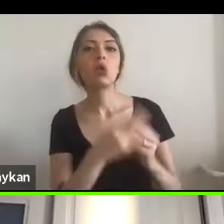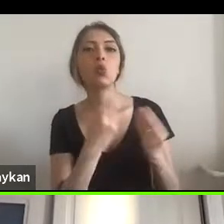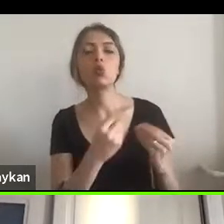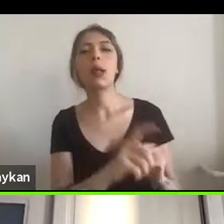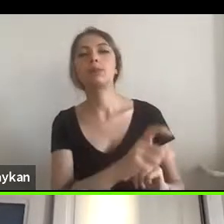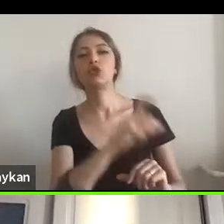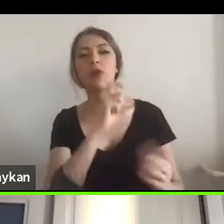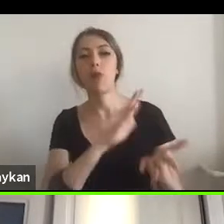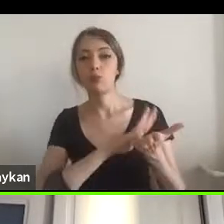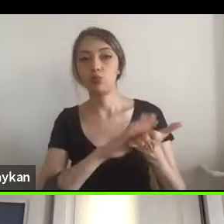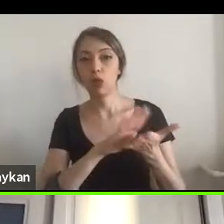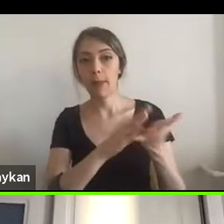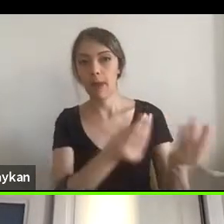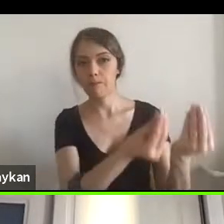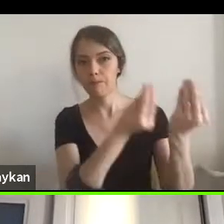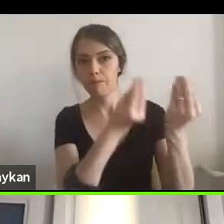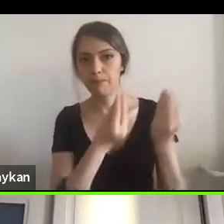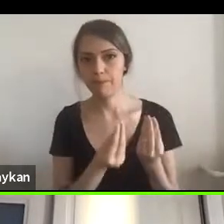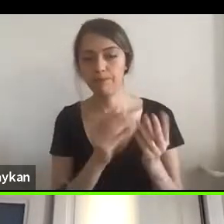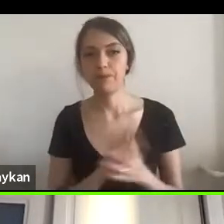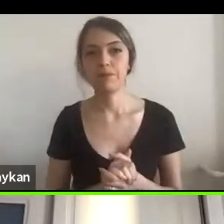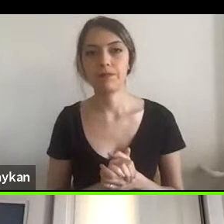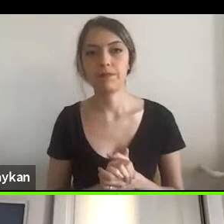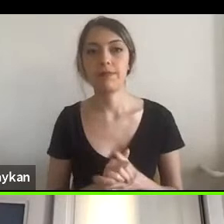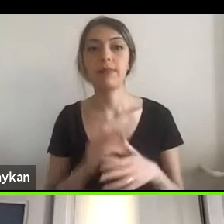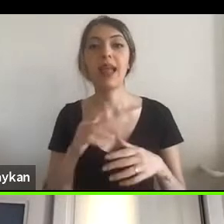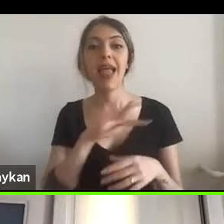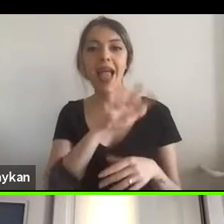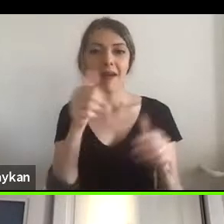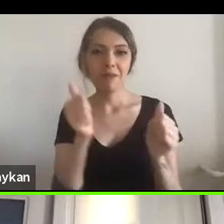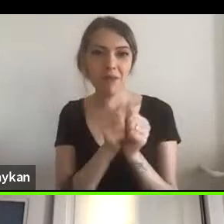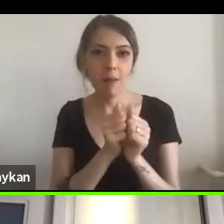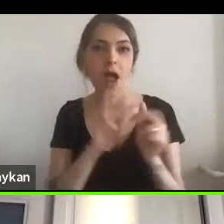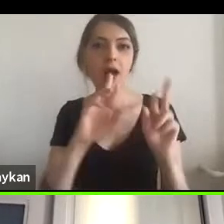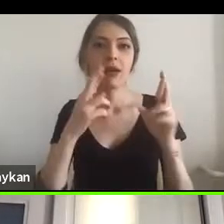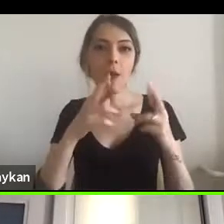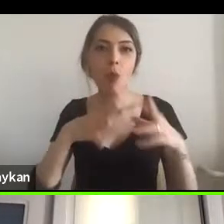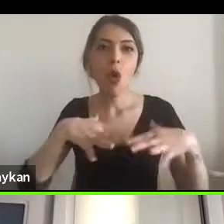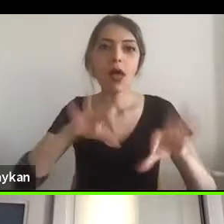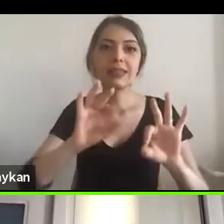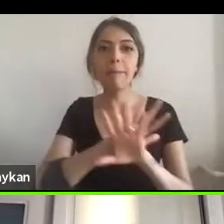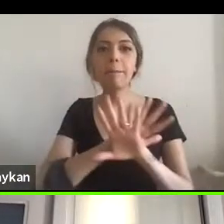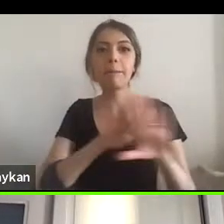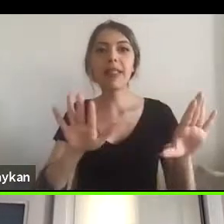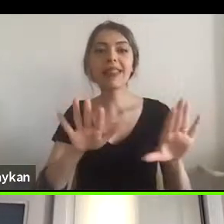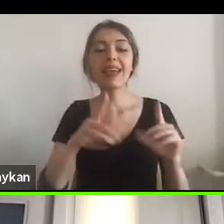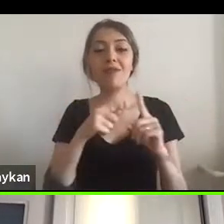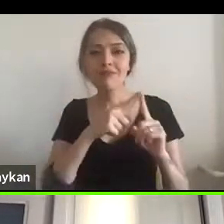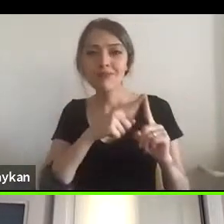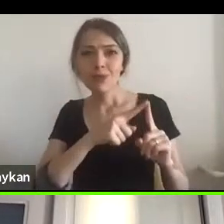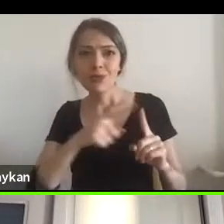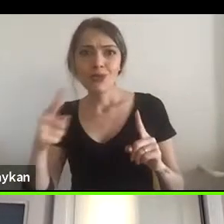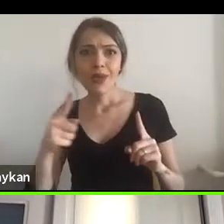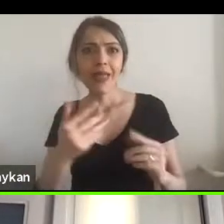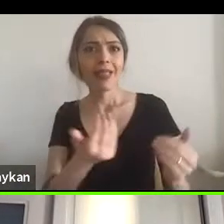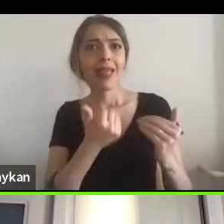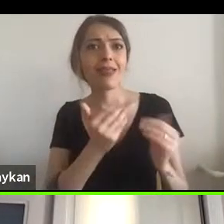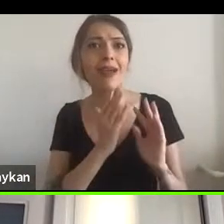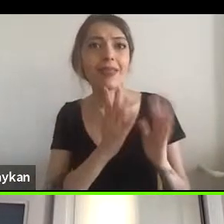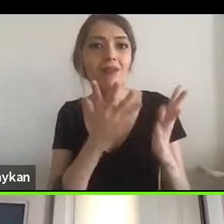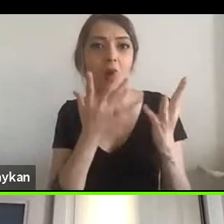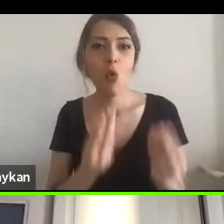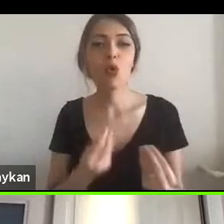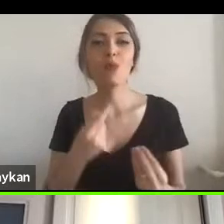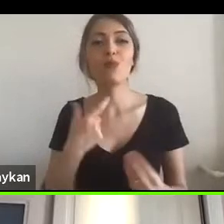EY'in ve de Etkiniz'in rapor hazırlandıktan sonra da desteği devam ediyor süreçte. Bunu da özellikle belirtmek istiyorum